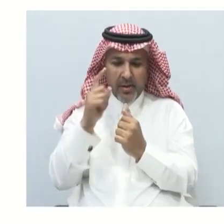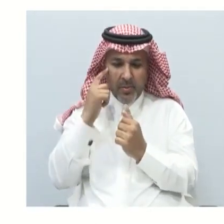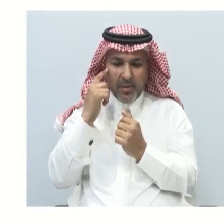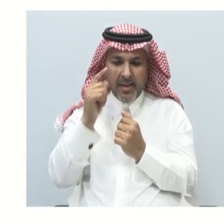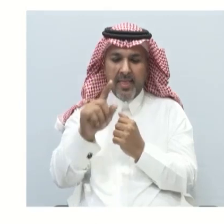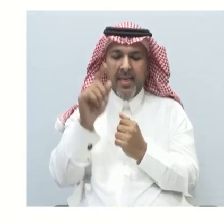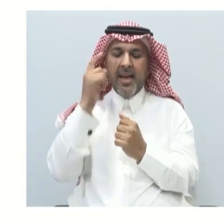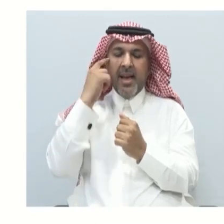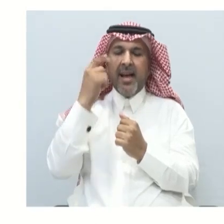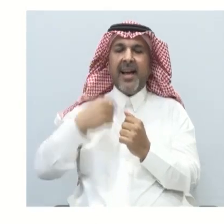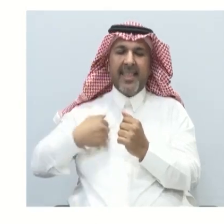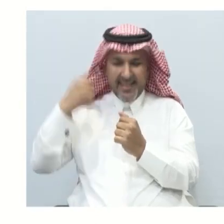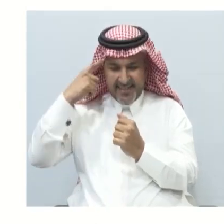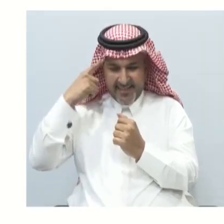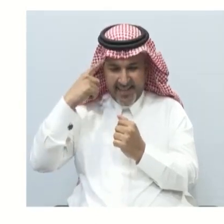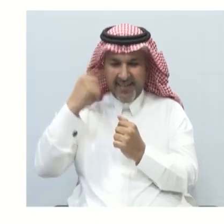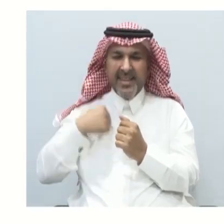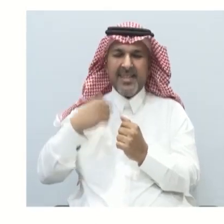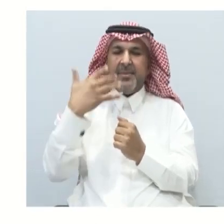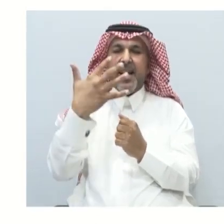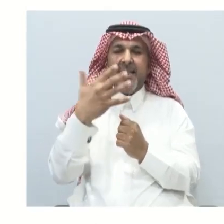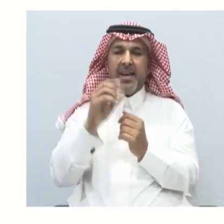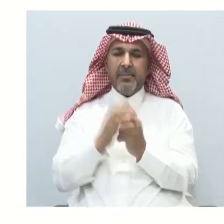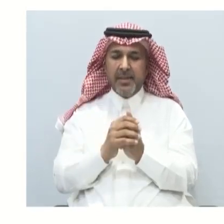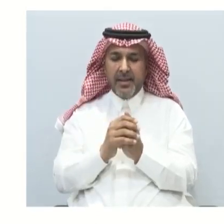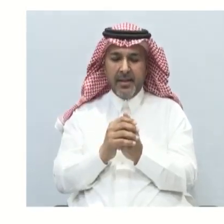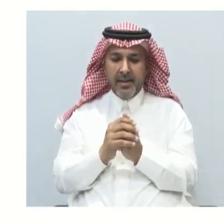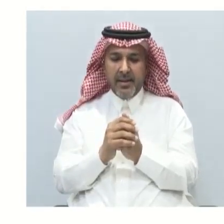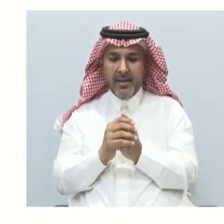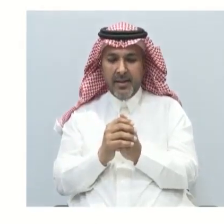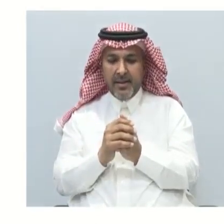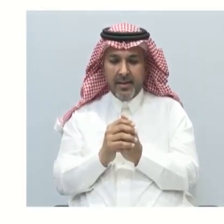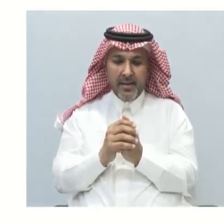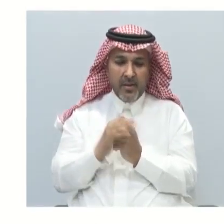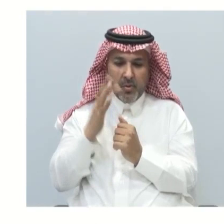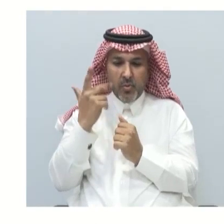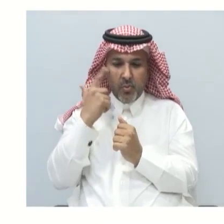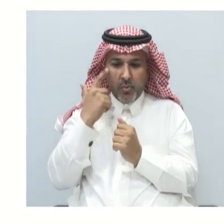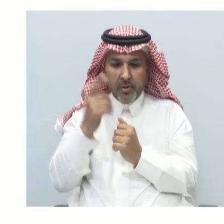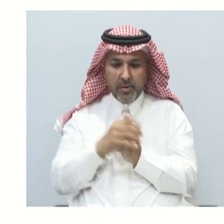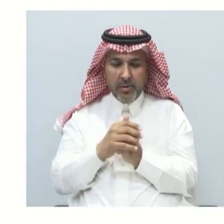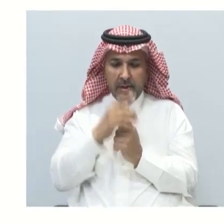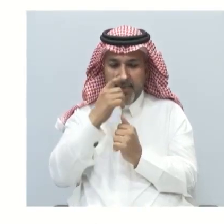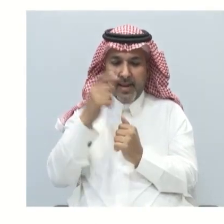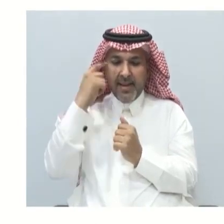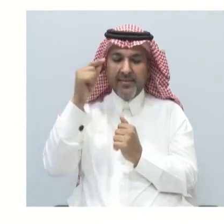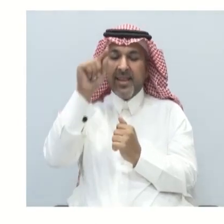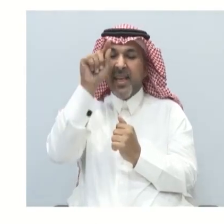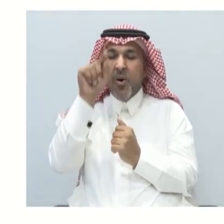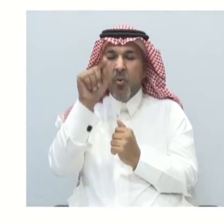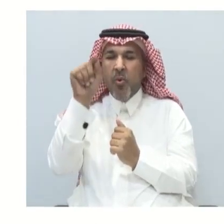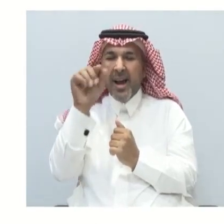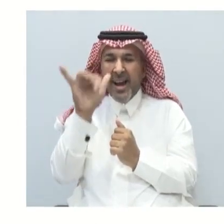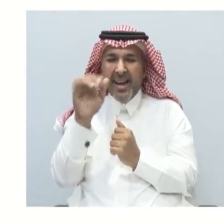اذا هذا الجواب هنا حيكون خمسه قيمه واي المتوقعه قلنا نرمز لها بواي وفوقها ثمانيه فهذه هي اللي بتكون